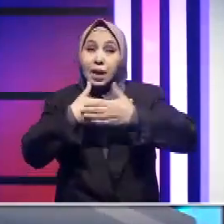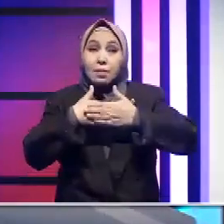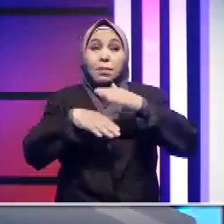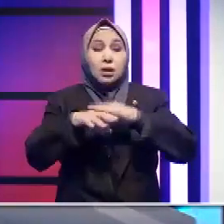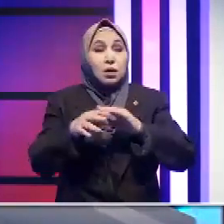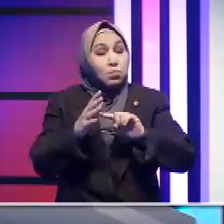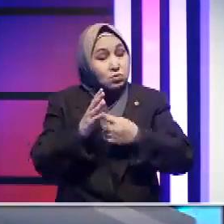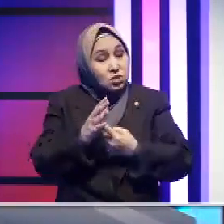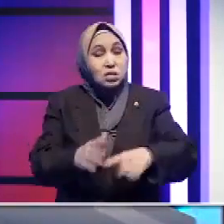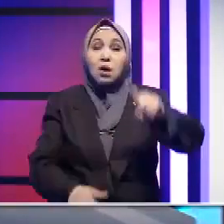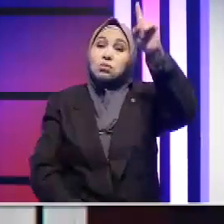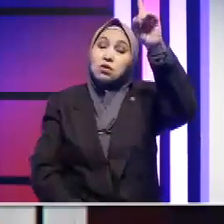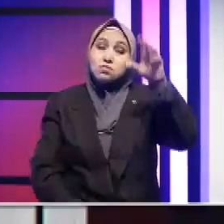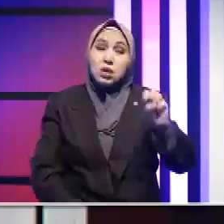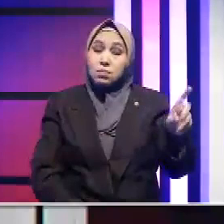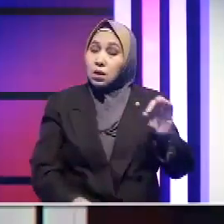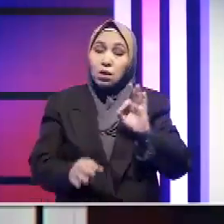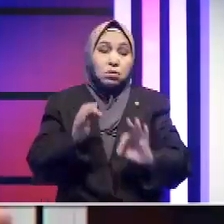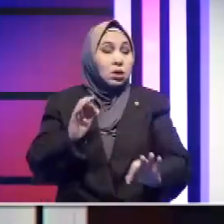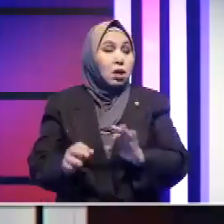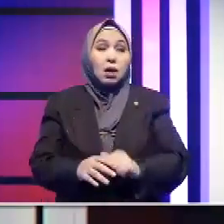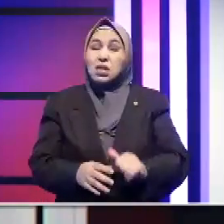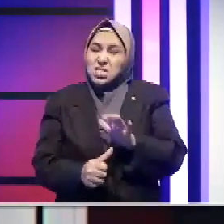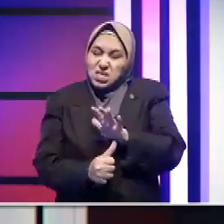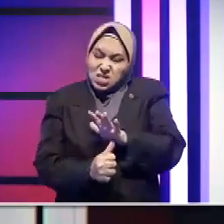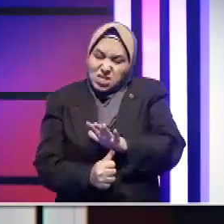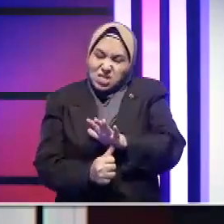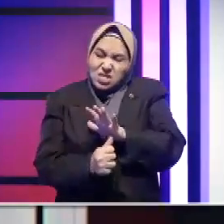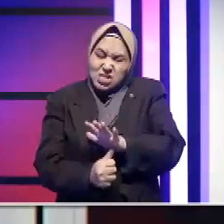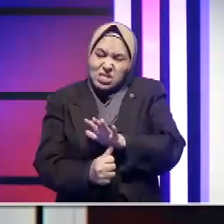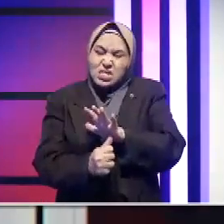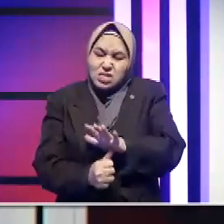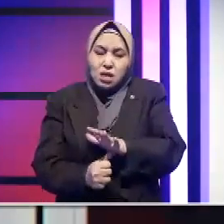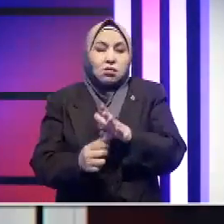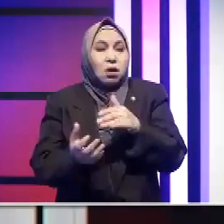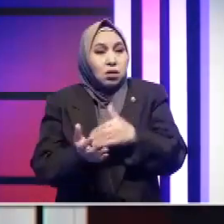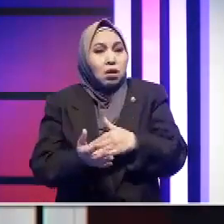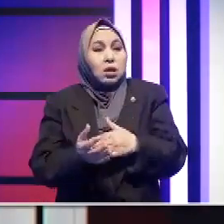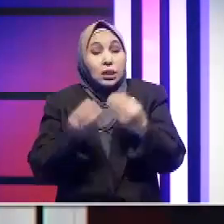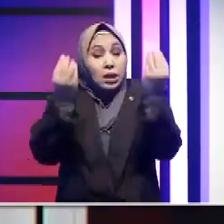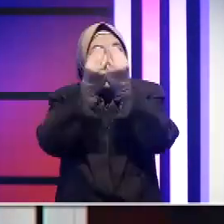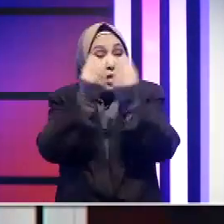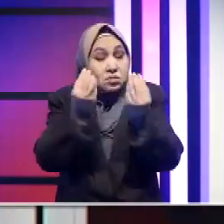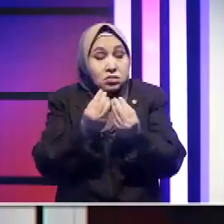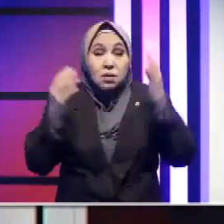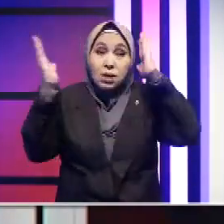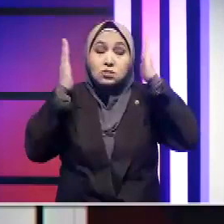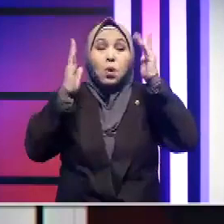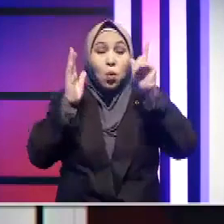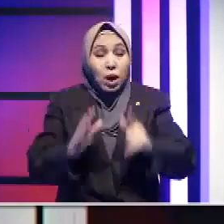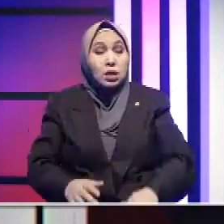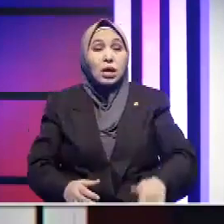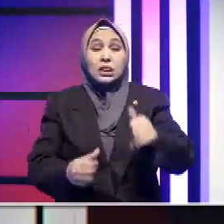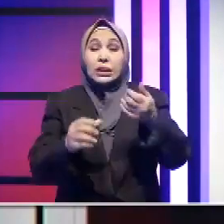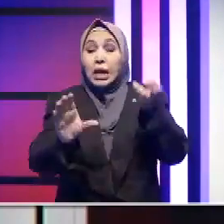kuncinya Allah letak ada kalau tidak memang dia pun stres makin lama makin kita lihat statistik gimnasio ini orang yang tadi